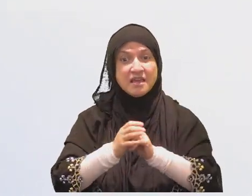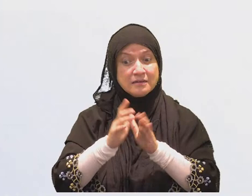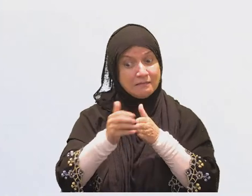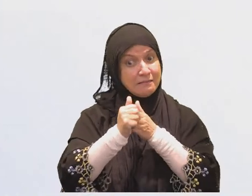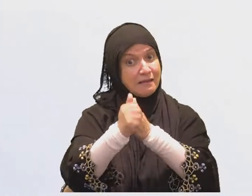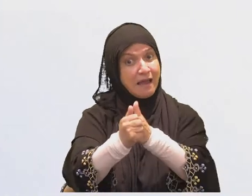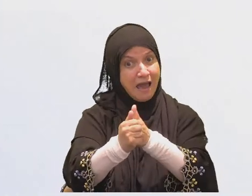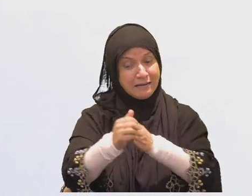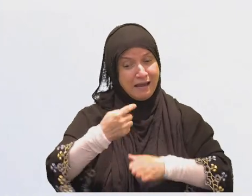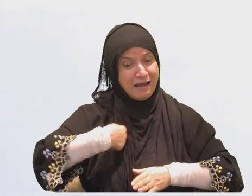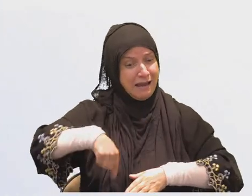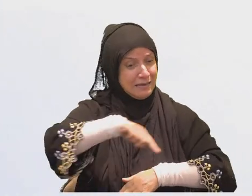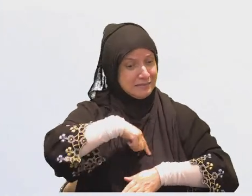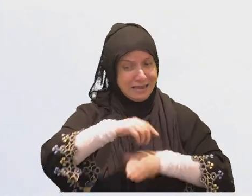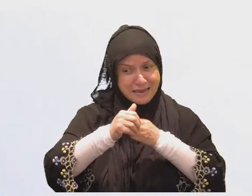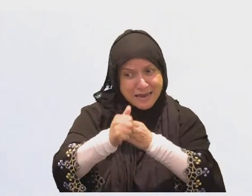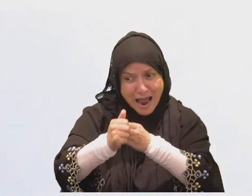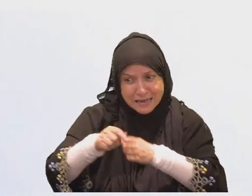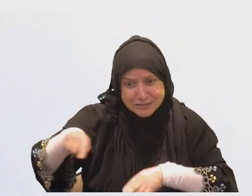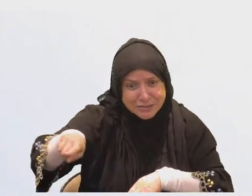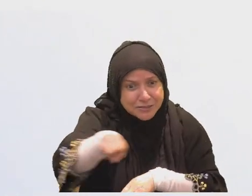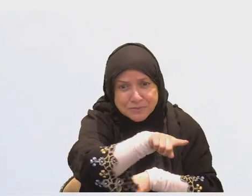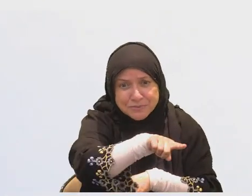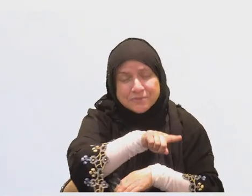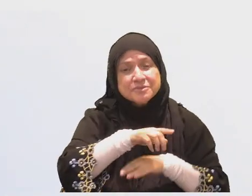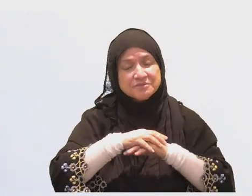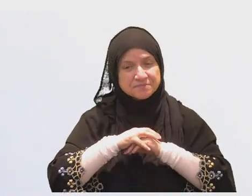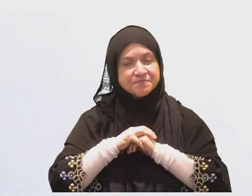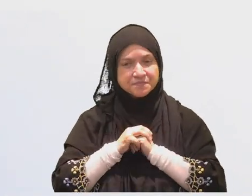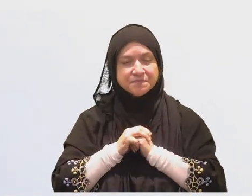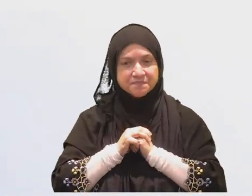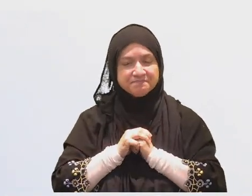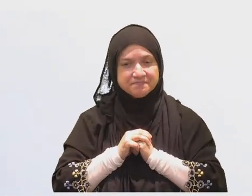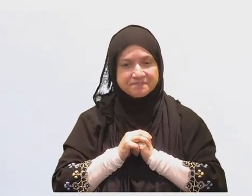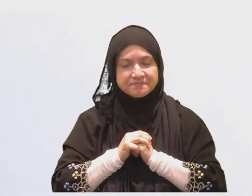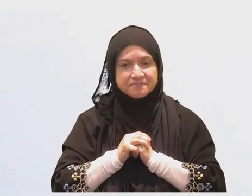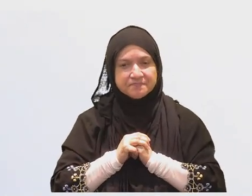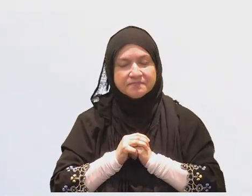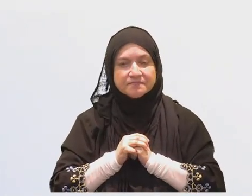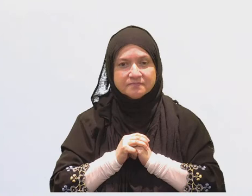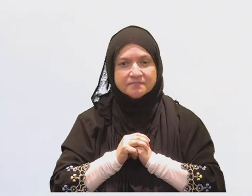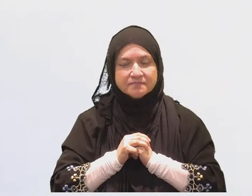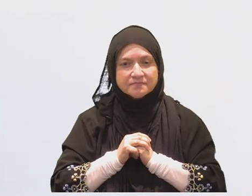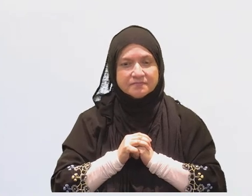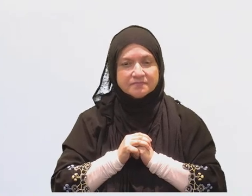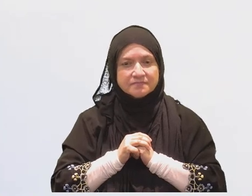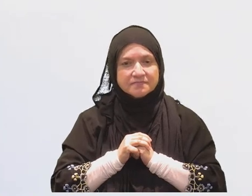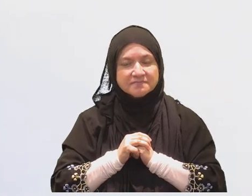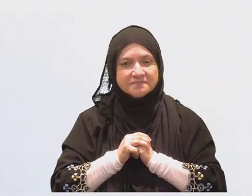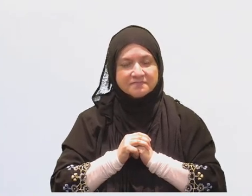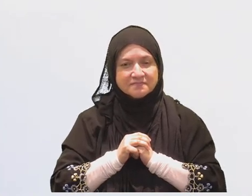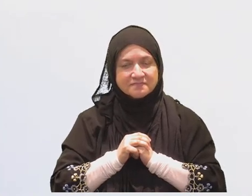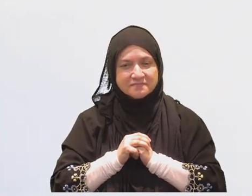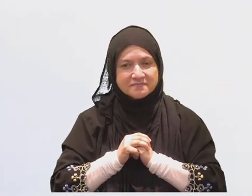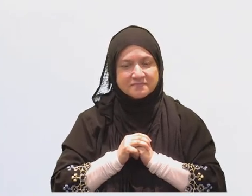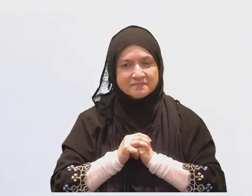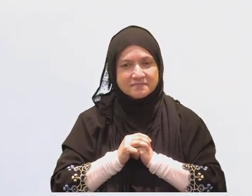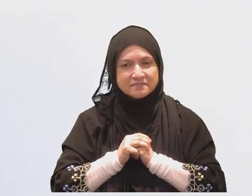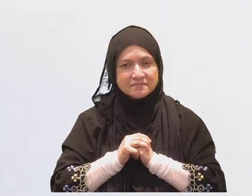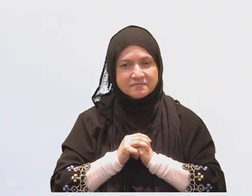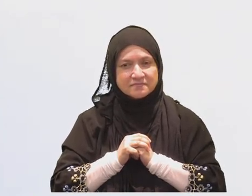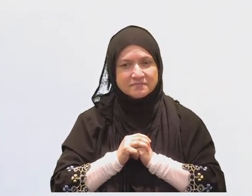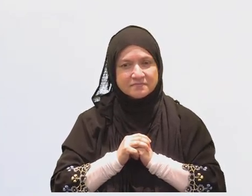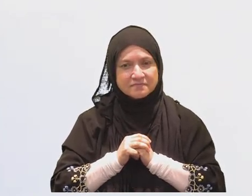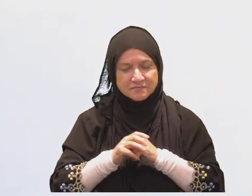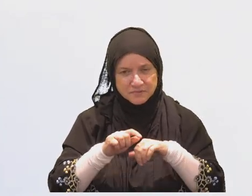want, but I'll go to jail before I go to hell. أقول قولي هذا واستغفر لي ولكم ورسال المؤمنين يا